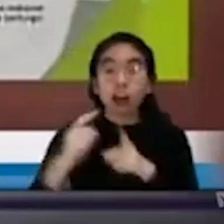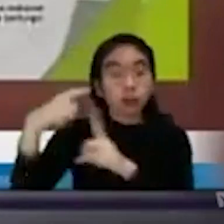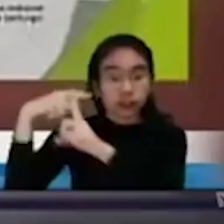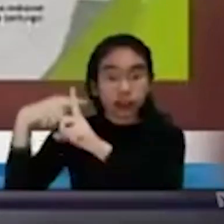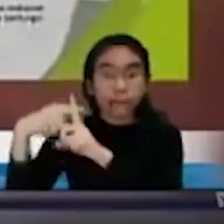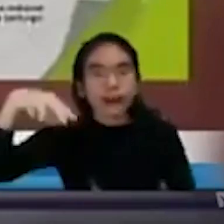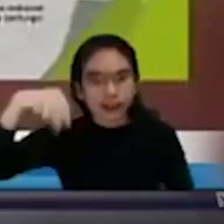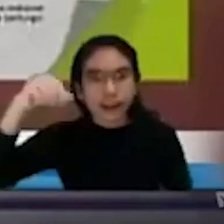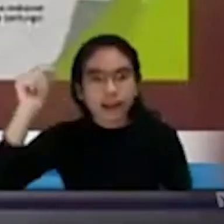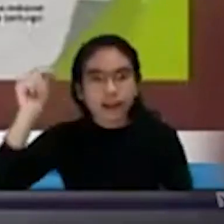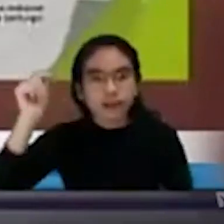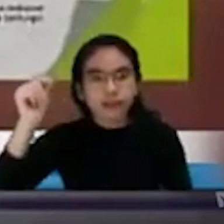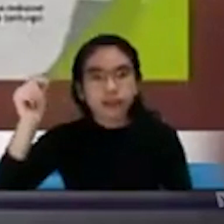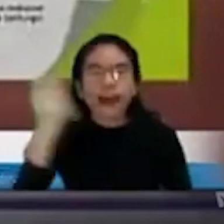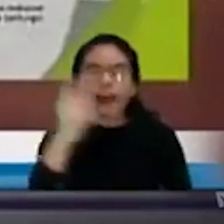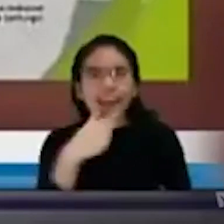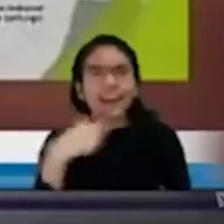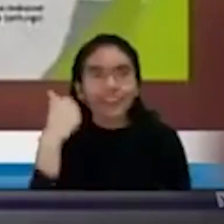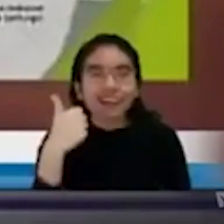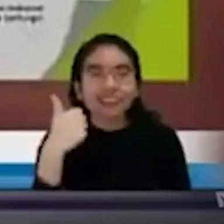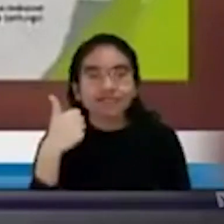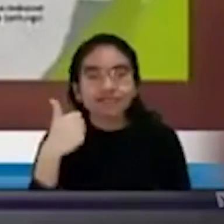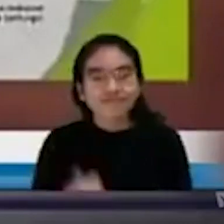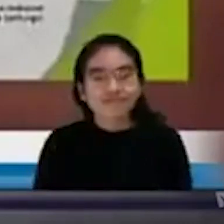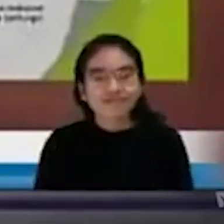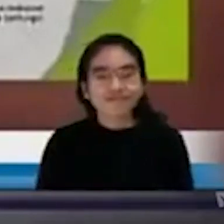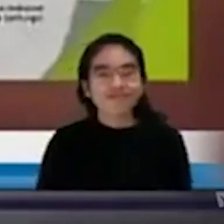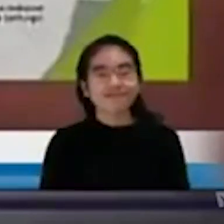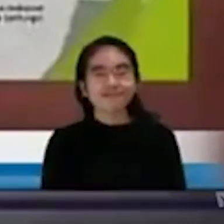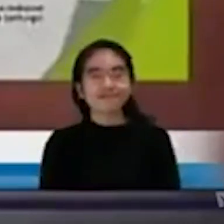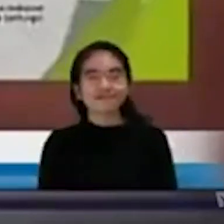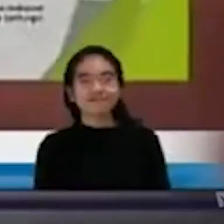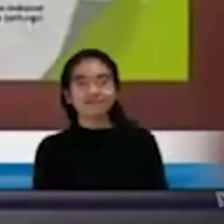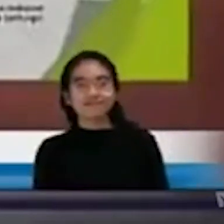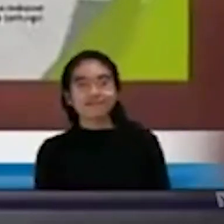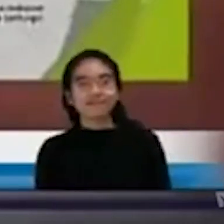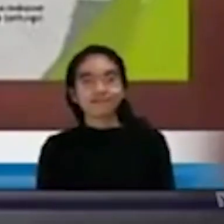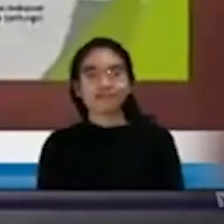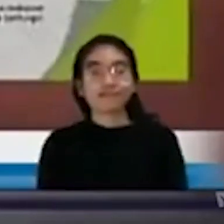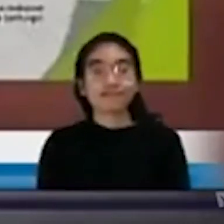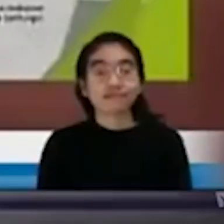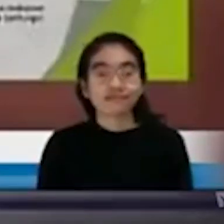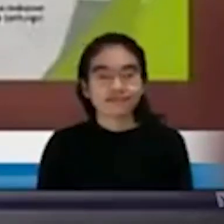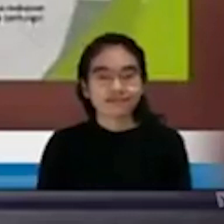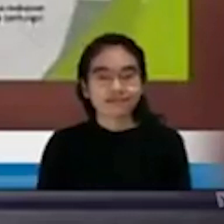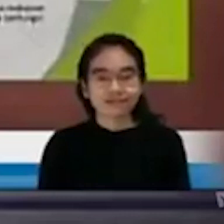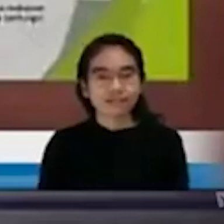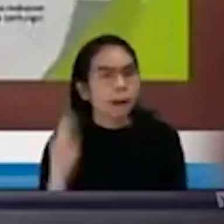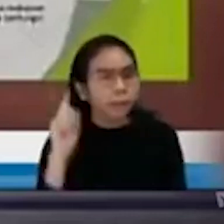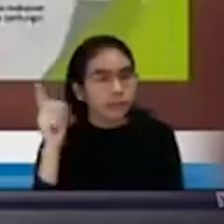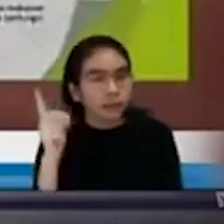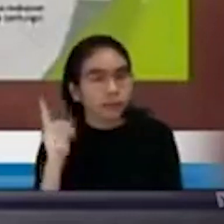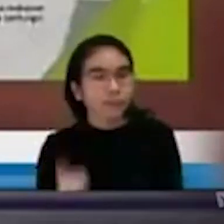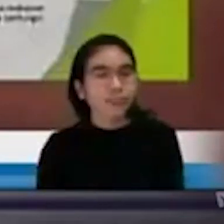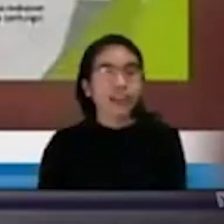yang menonjol rasanya dalam masakan tersebut oleh karena ada garam. Jadi